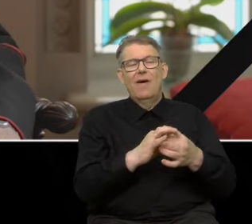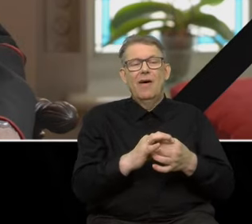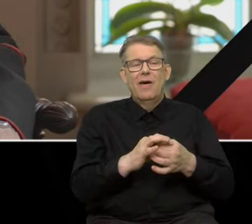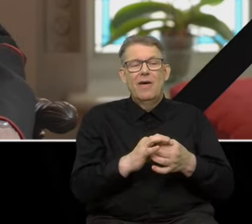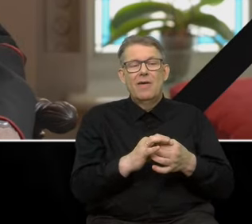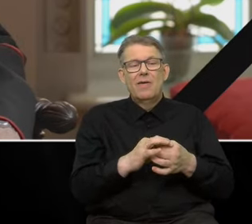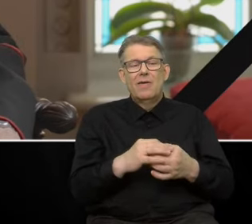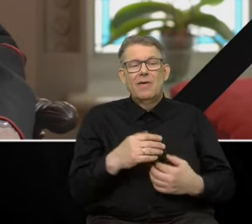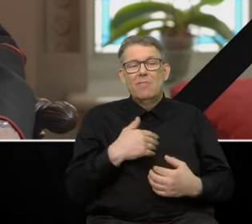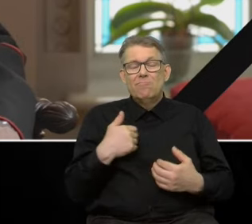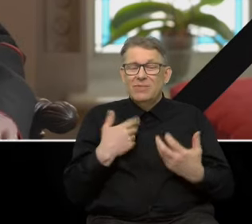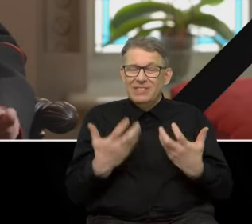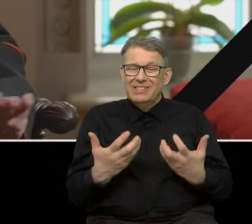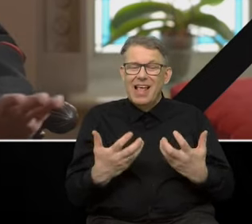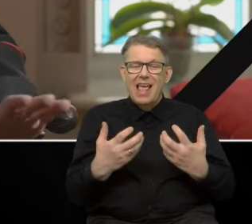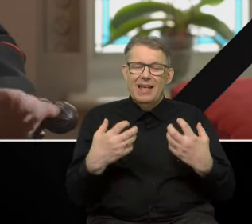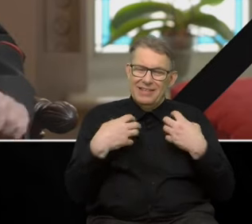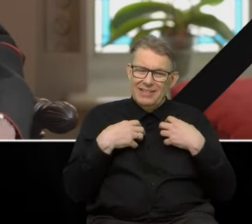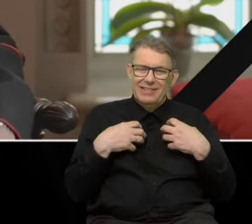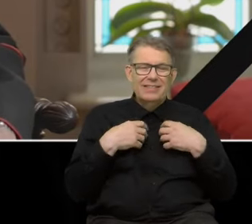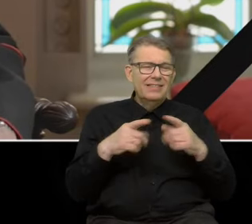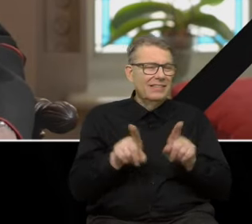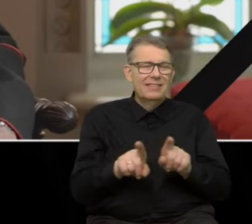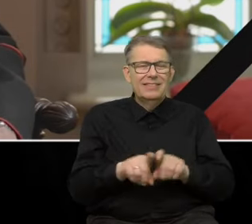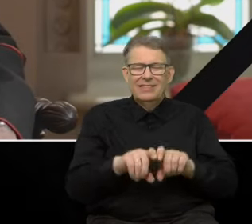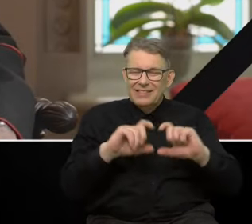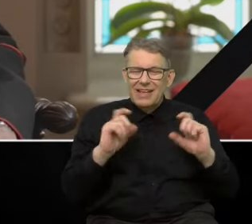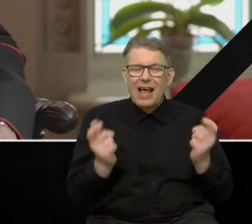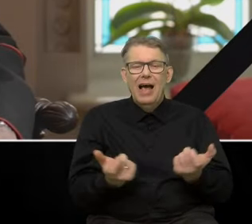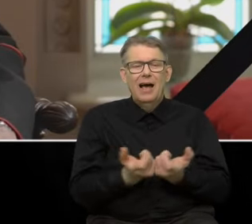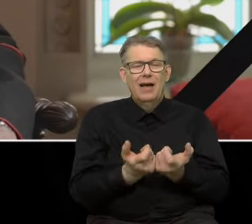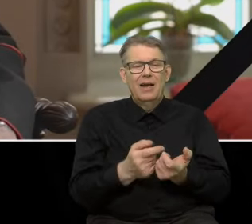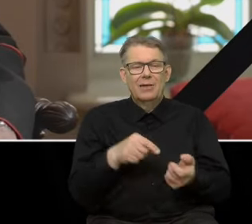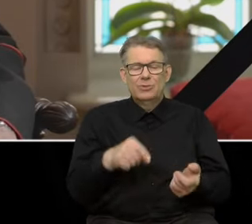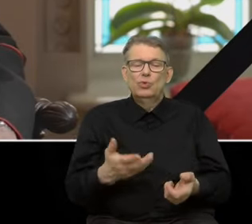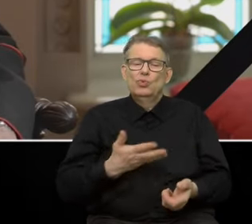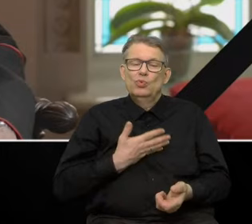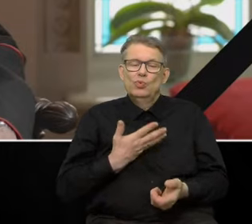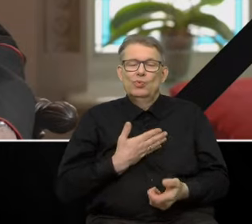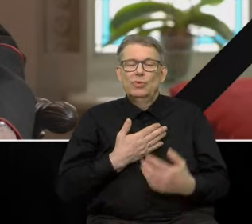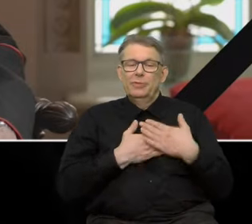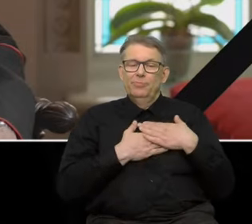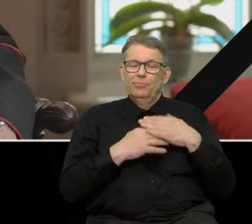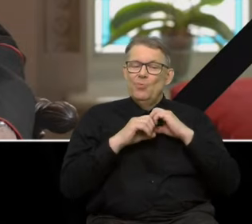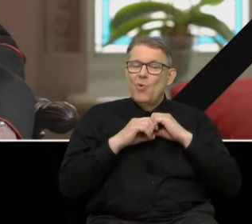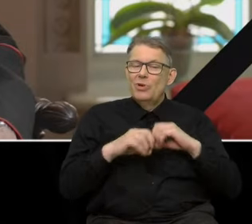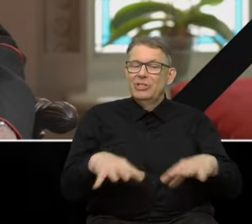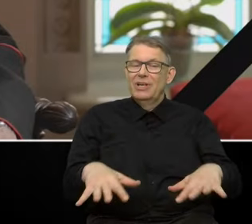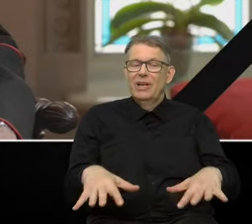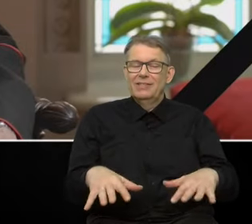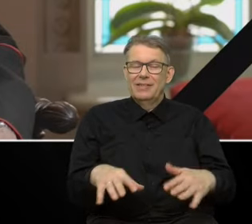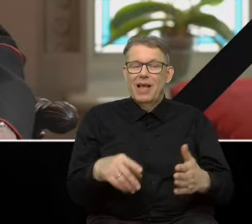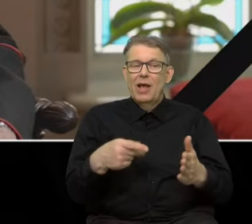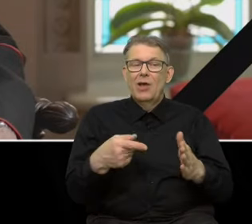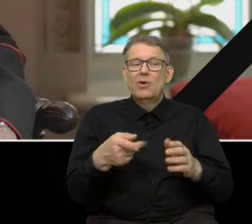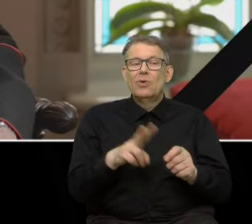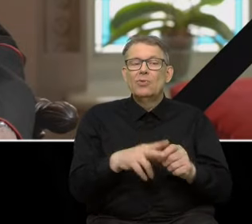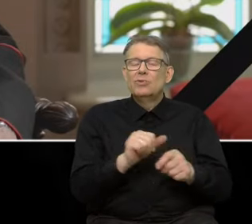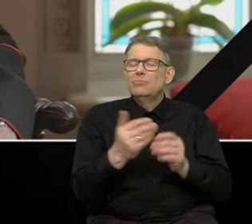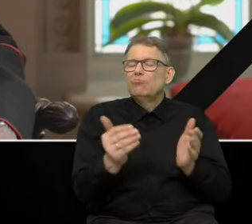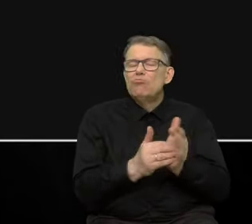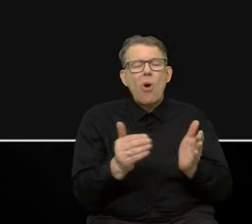my też chcemy żyć tak całkowicie w tej atmosferze miłosierdzia. To nam jest